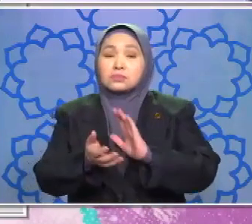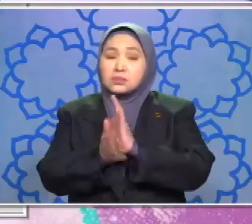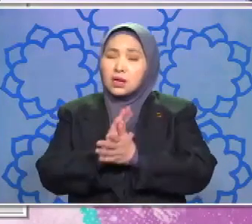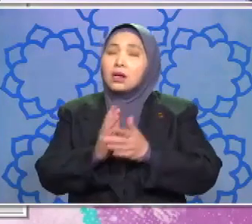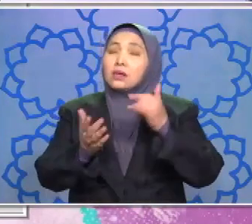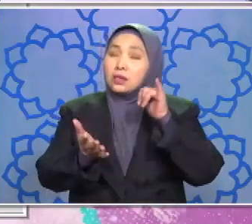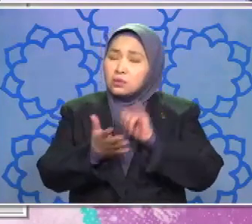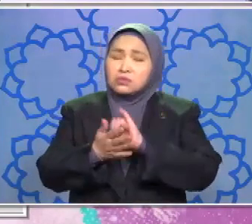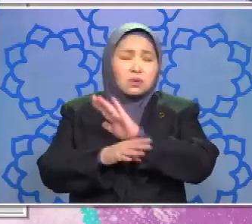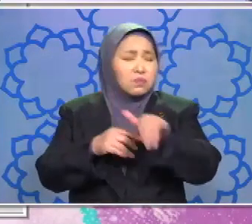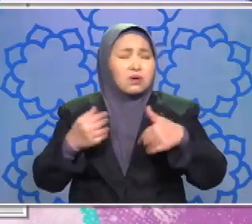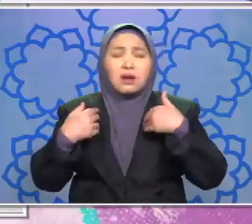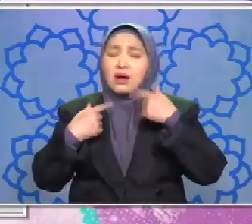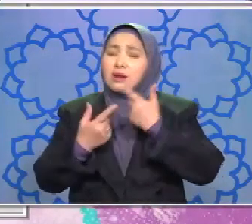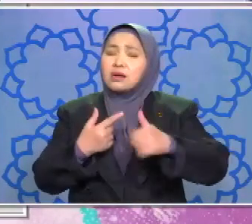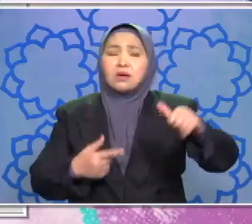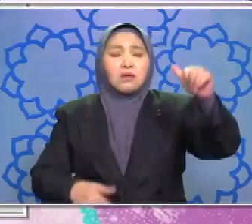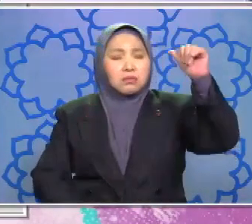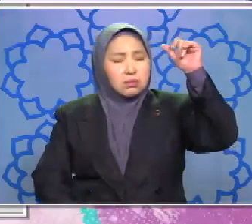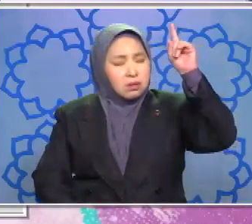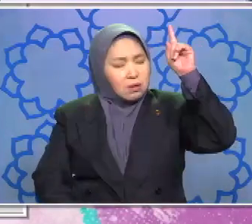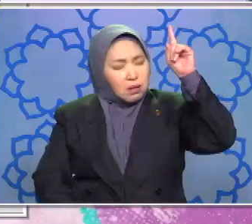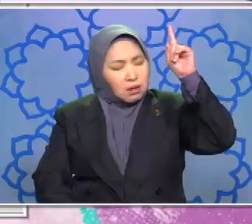فمن الله